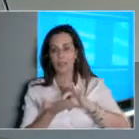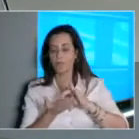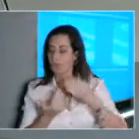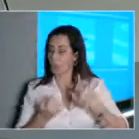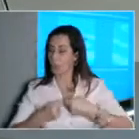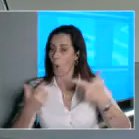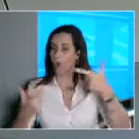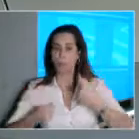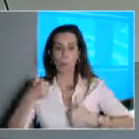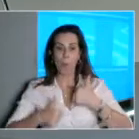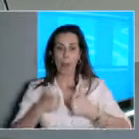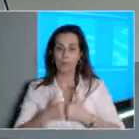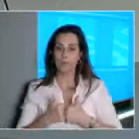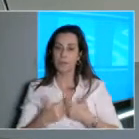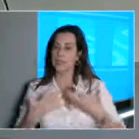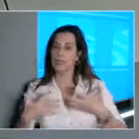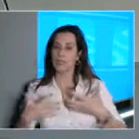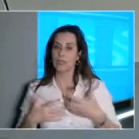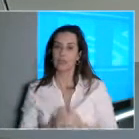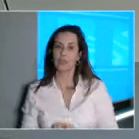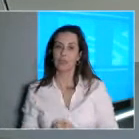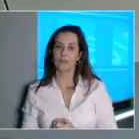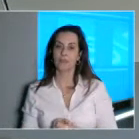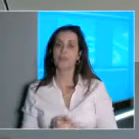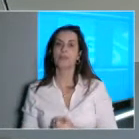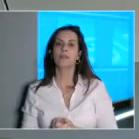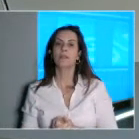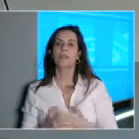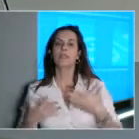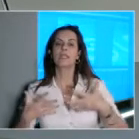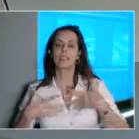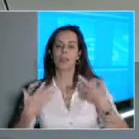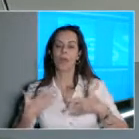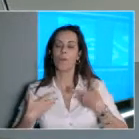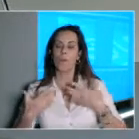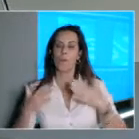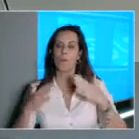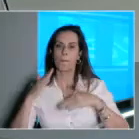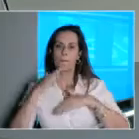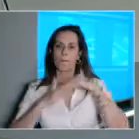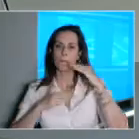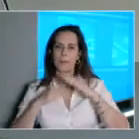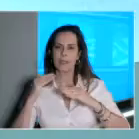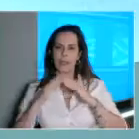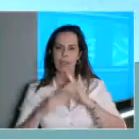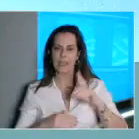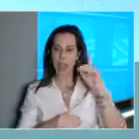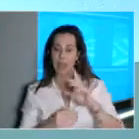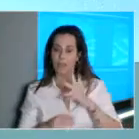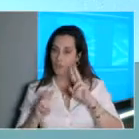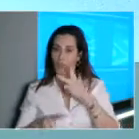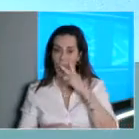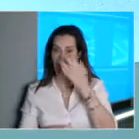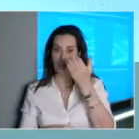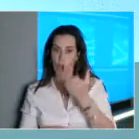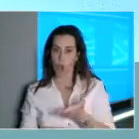למחירה פומבית. שמחנו בבוא גואל, ייבנה בניין אריאל. וכאן אנחנו גם יכולים